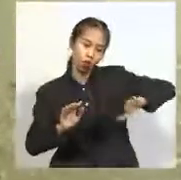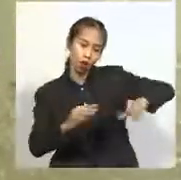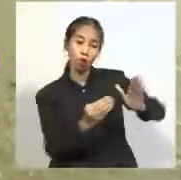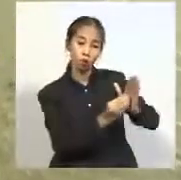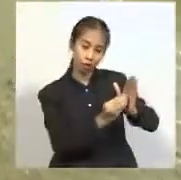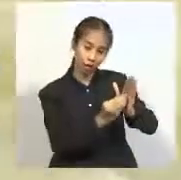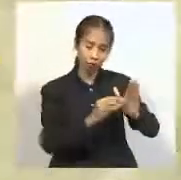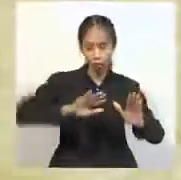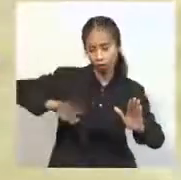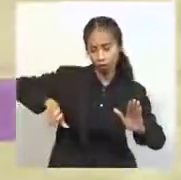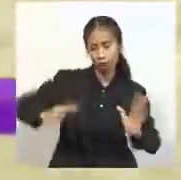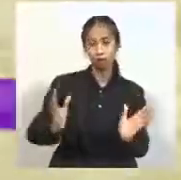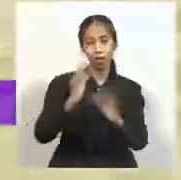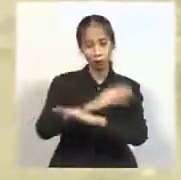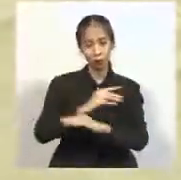คร